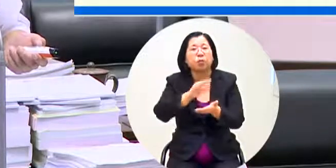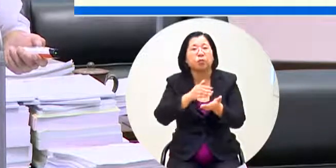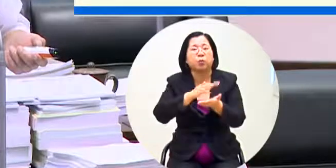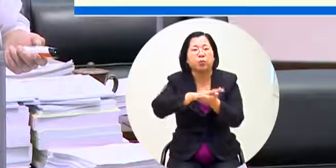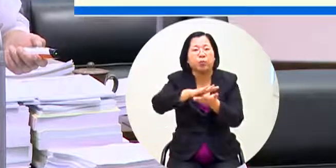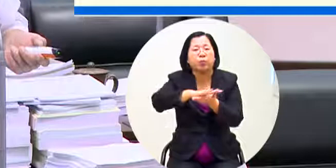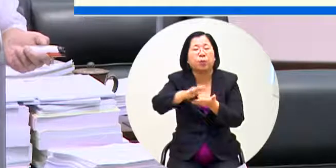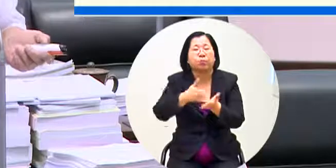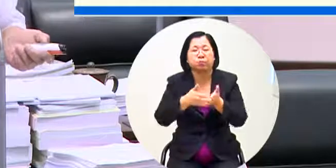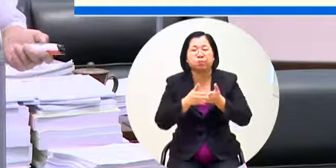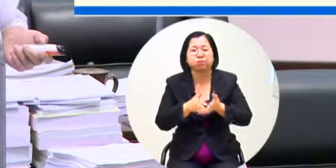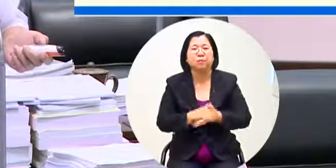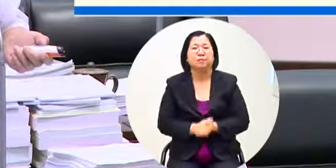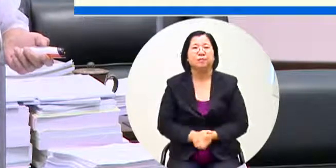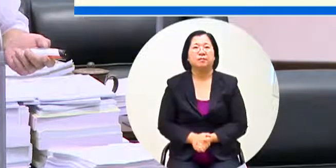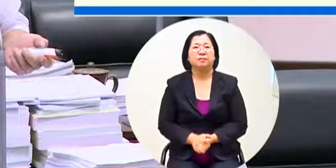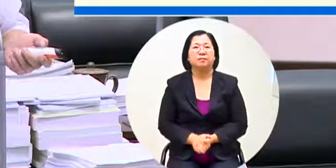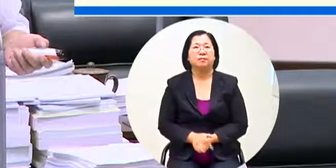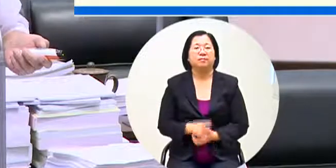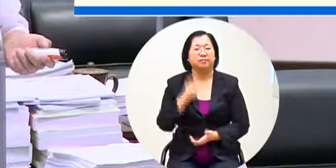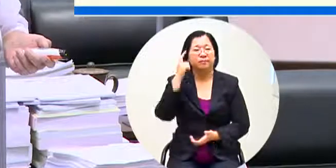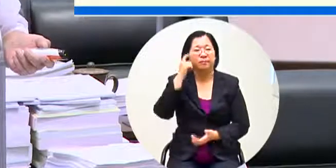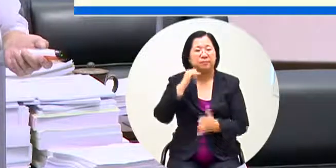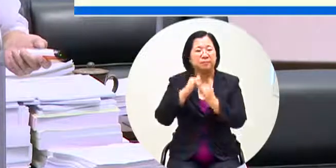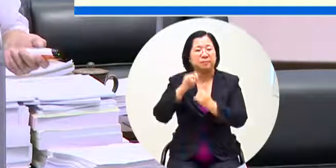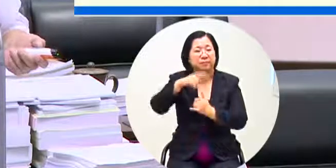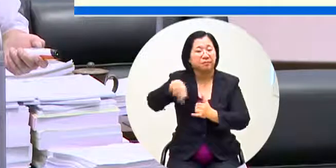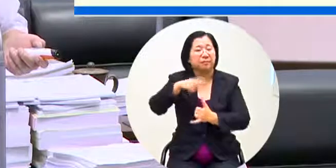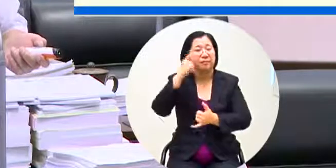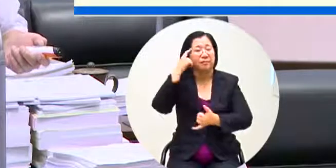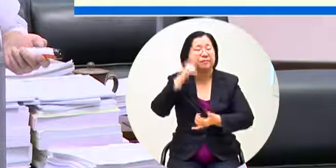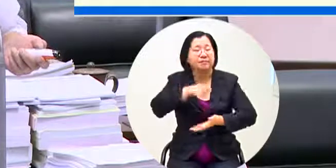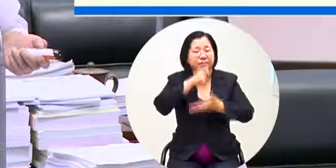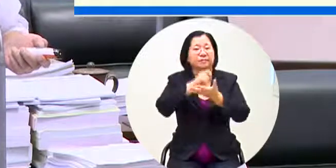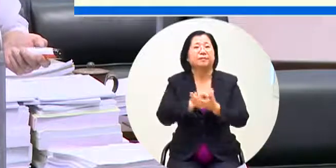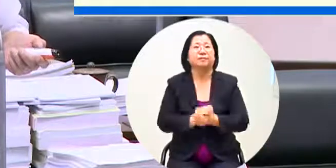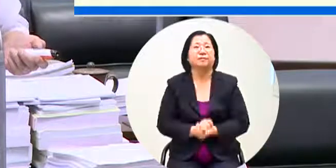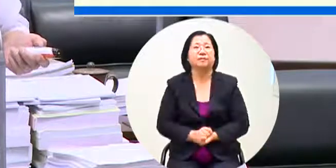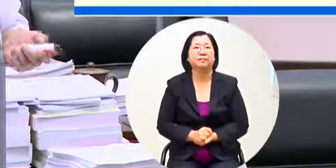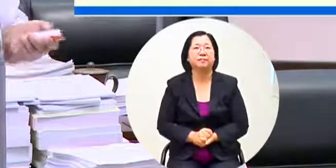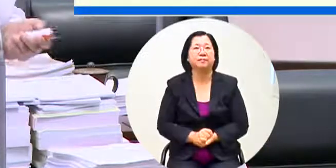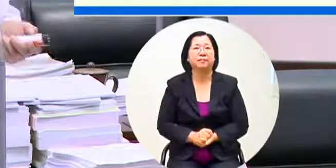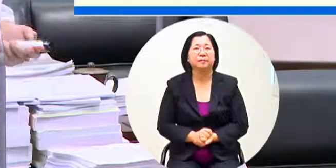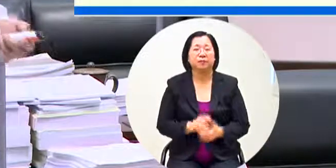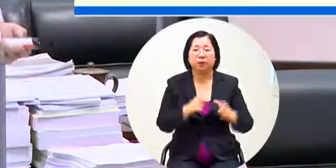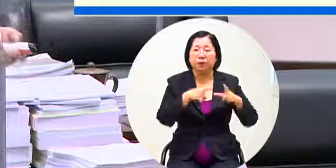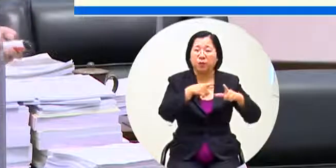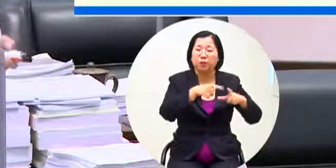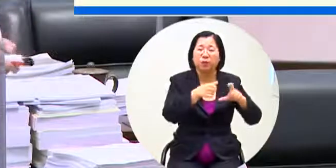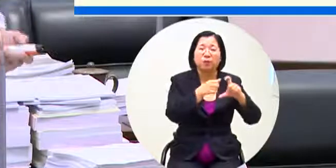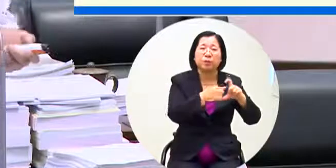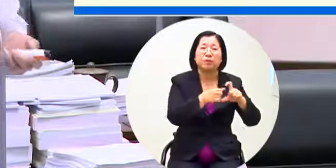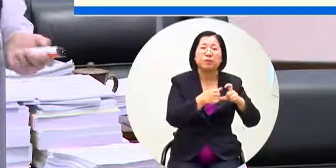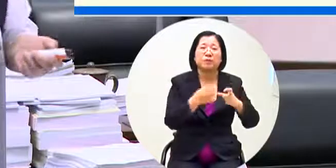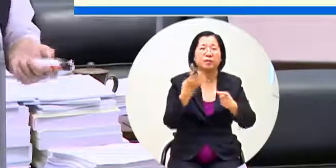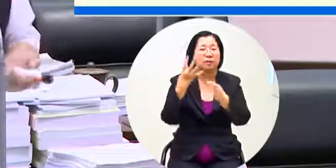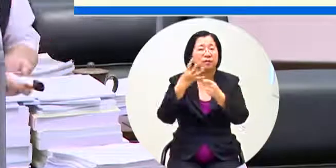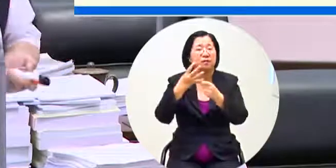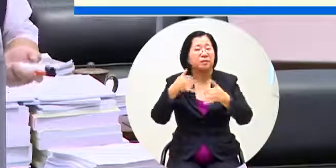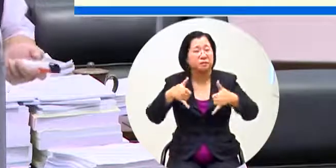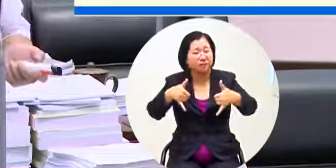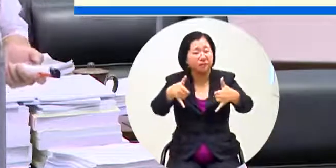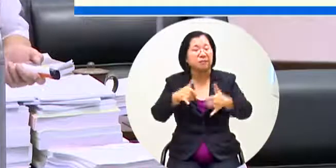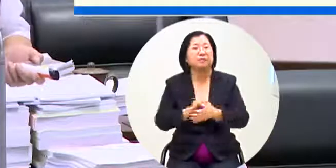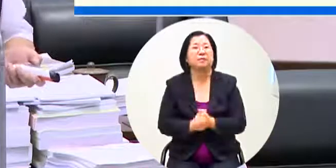因的意见啦吼。当然，园区了后，园区完成即四米道路，当然都含遮拢连接了嘛